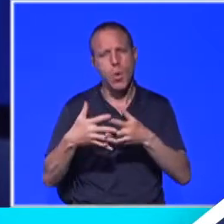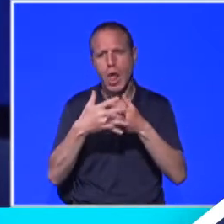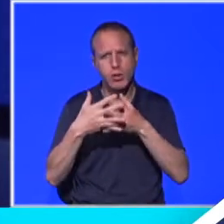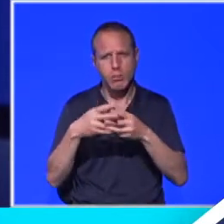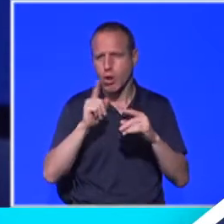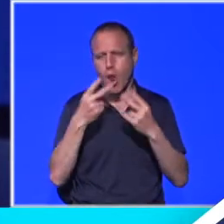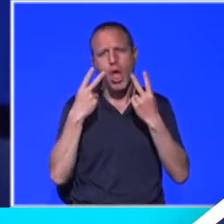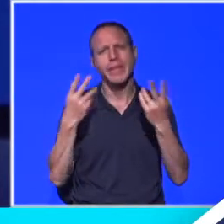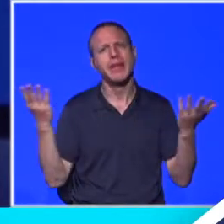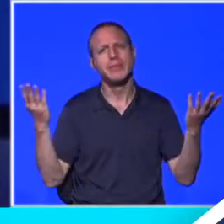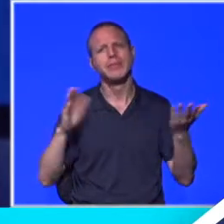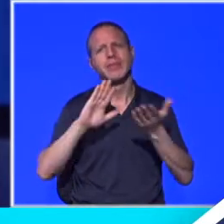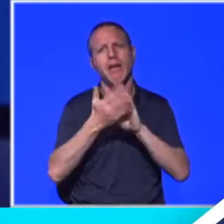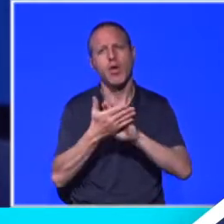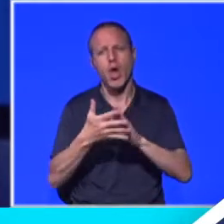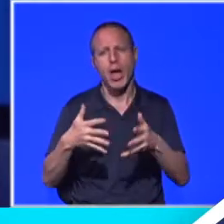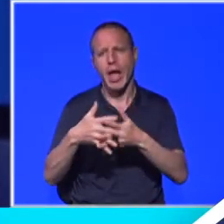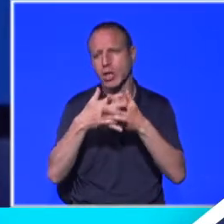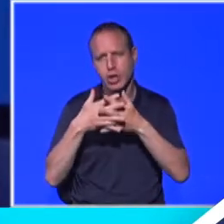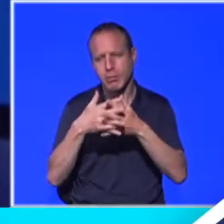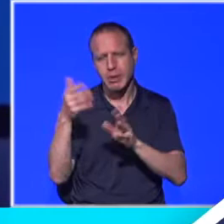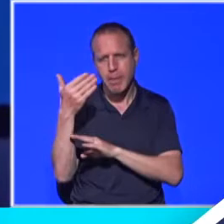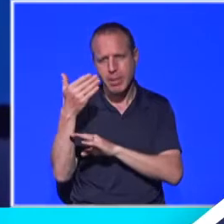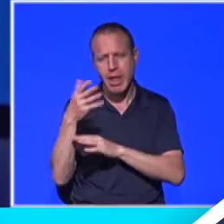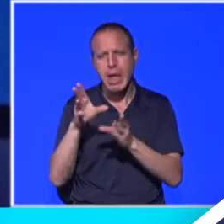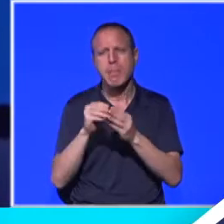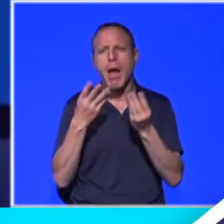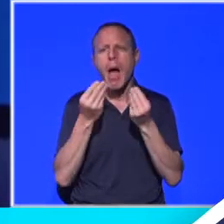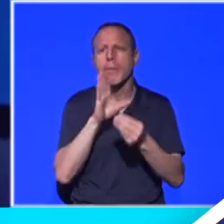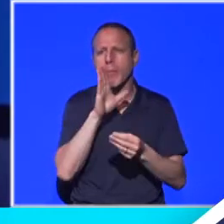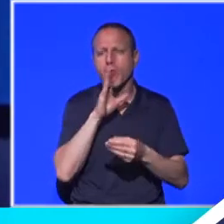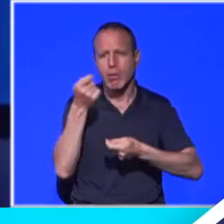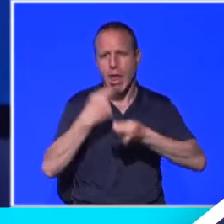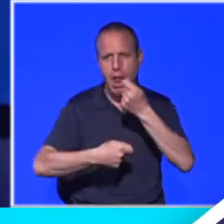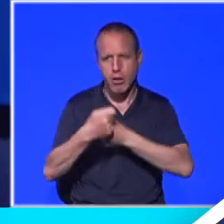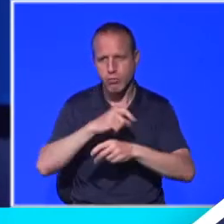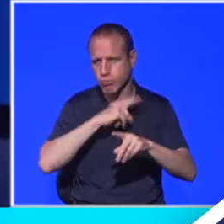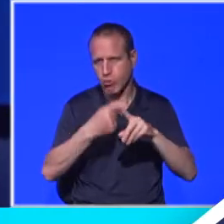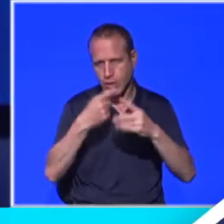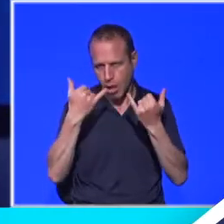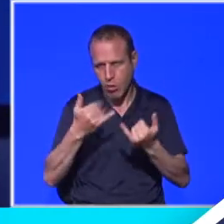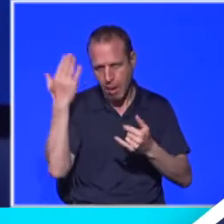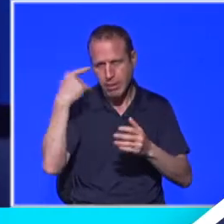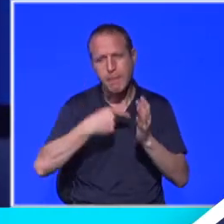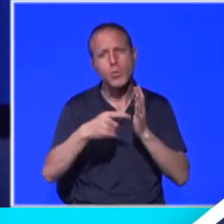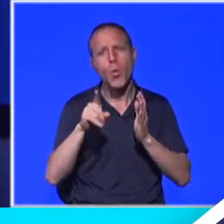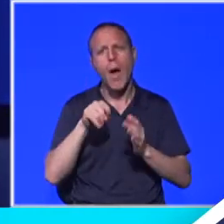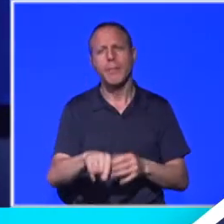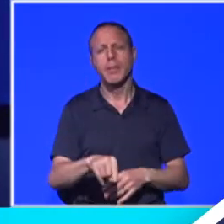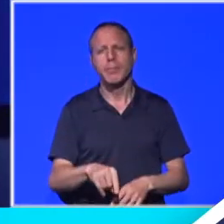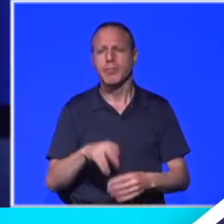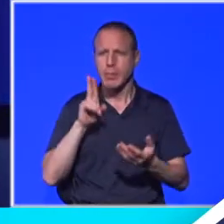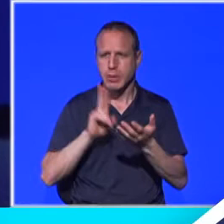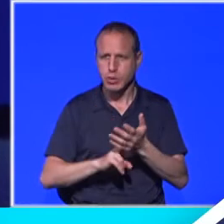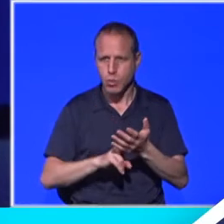כדאי, ויהפוך את ארצות הברית למדינה עם הרבה בעיות כלכליות, שעד היום היא הייתה פטורה מהן.